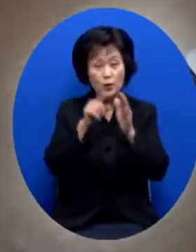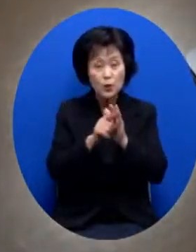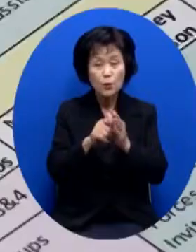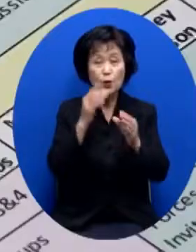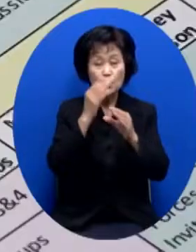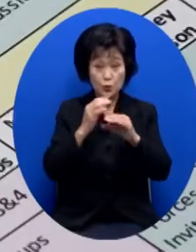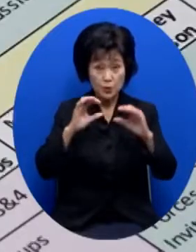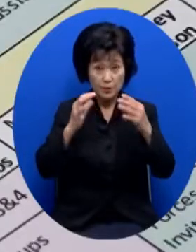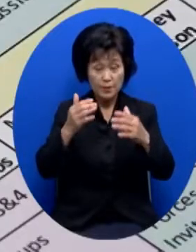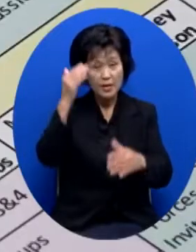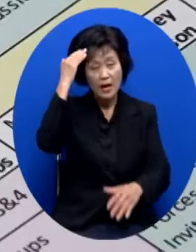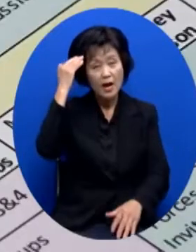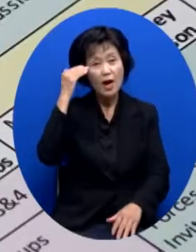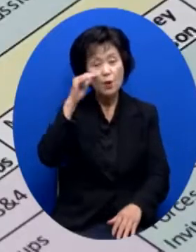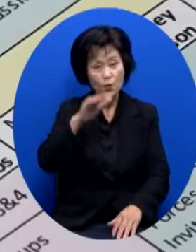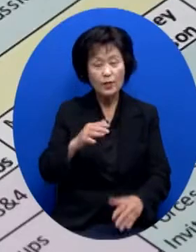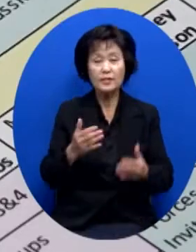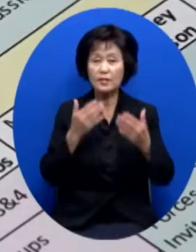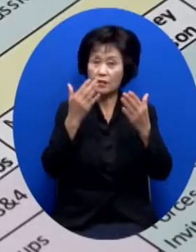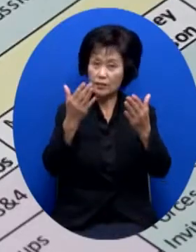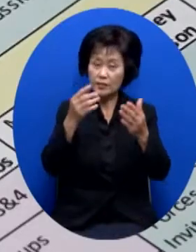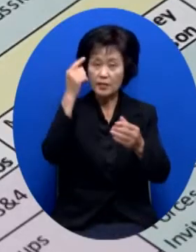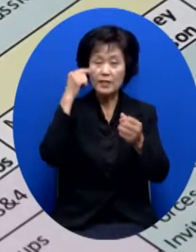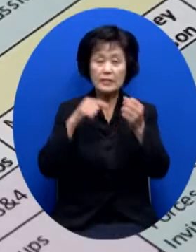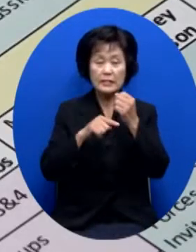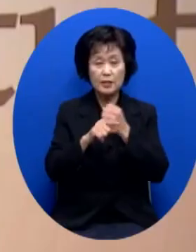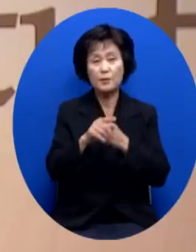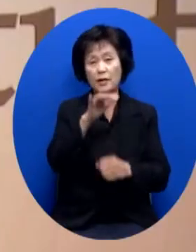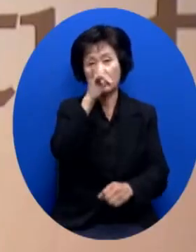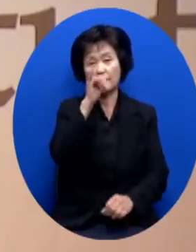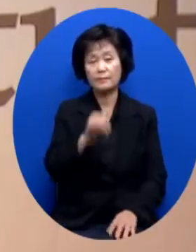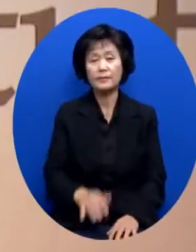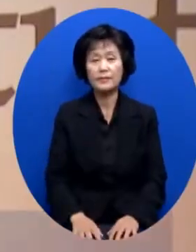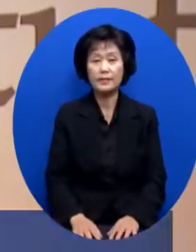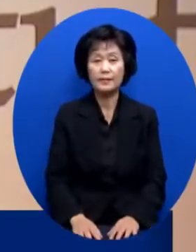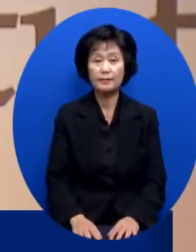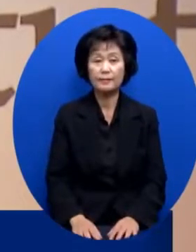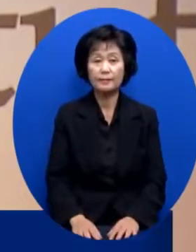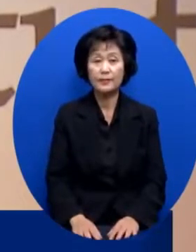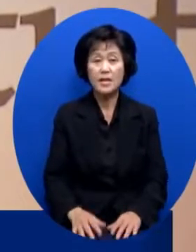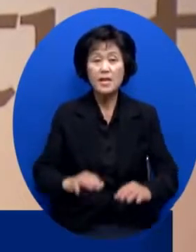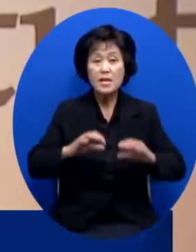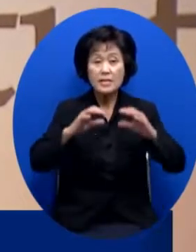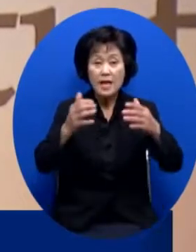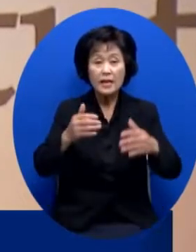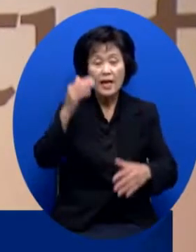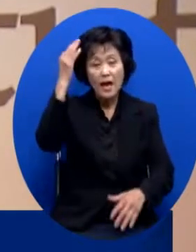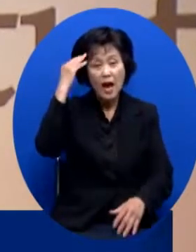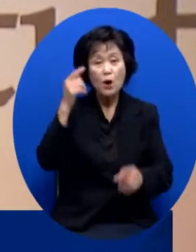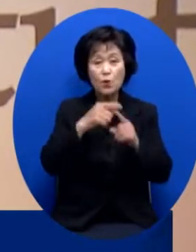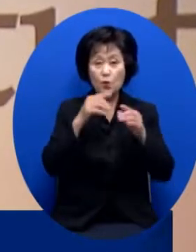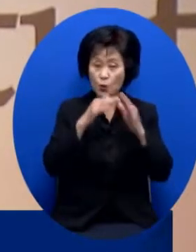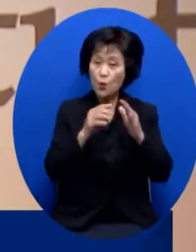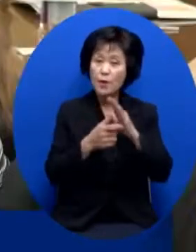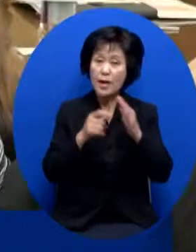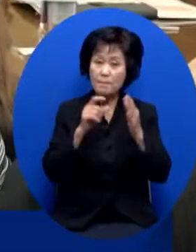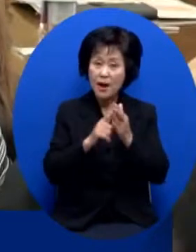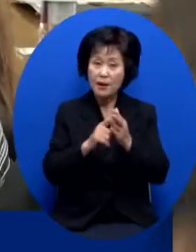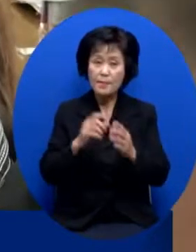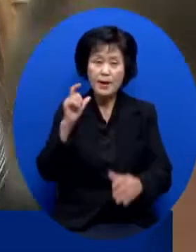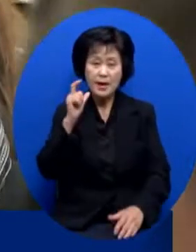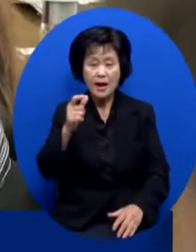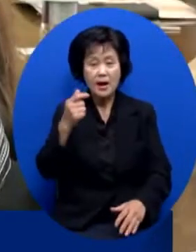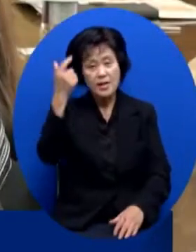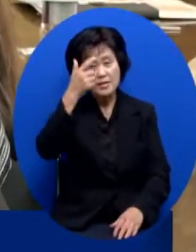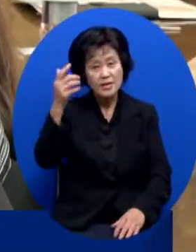지역인 한국에서 열렸다는데 큰 의미가 있습니다. There is no country which is such a spiritual stronghold.